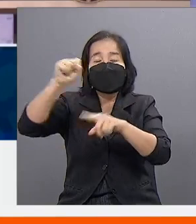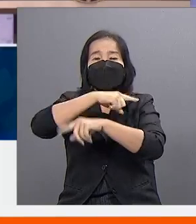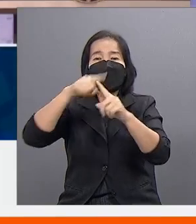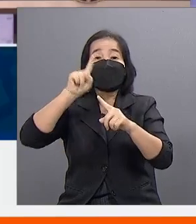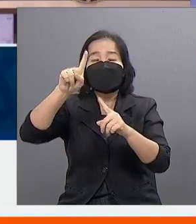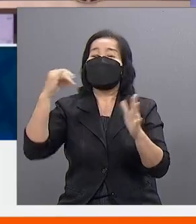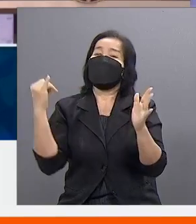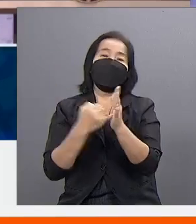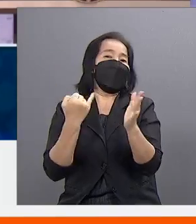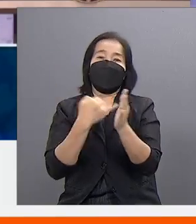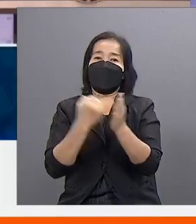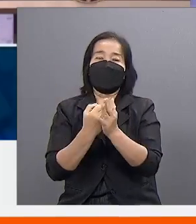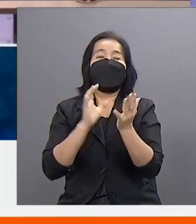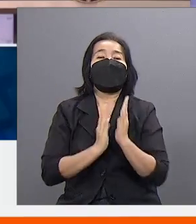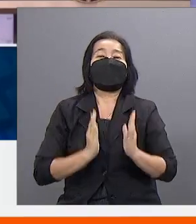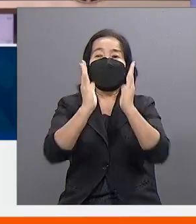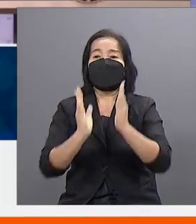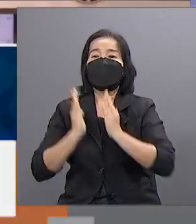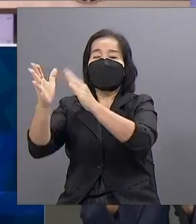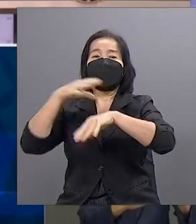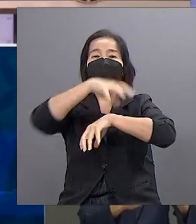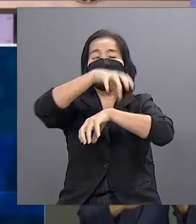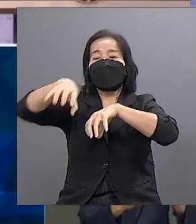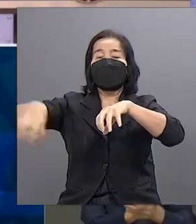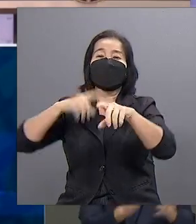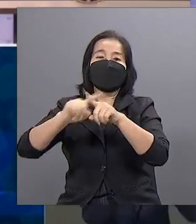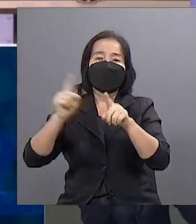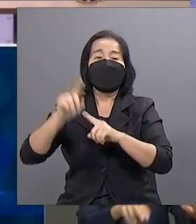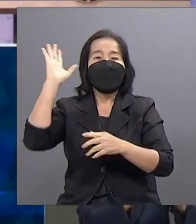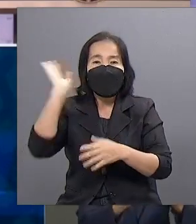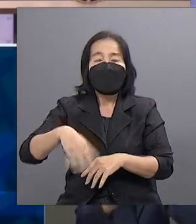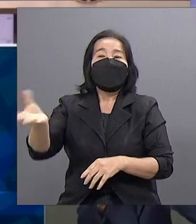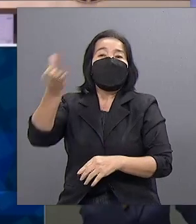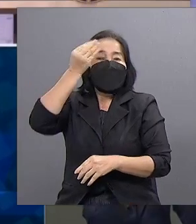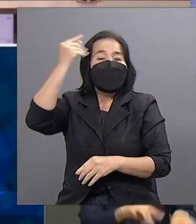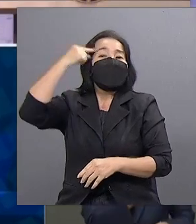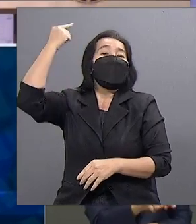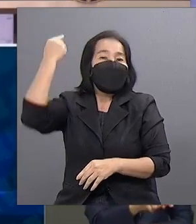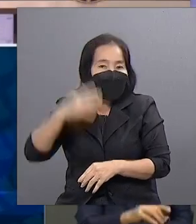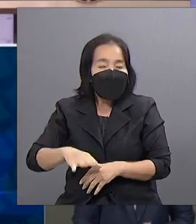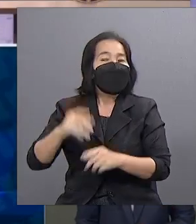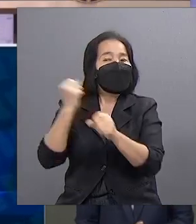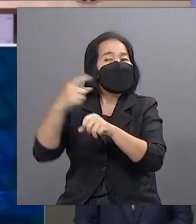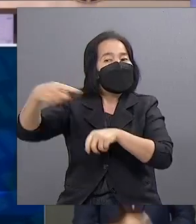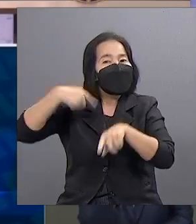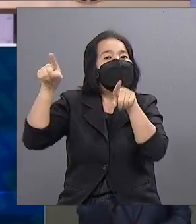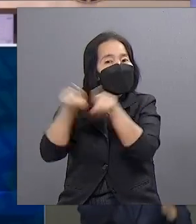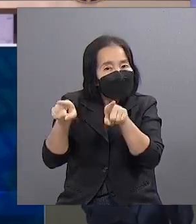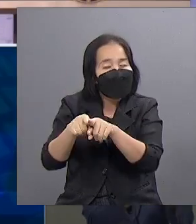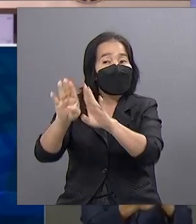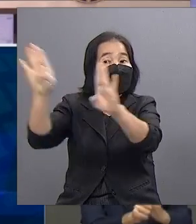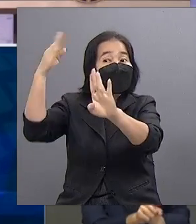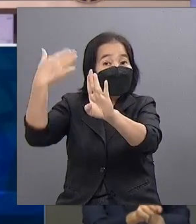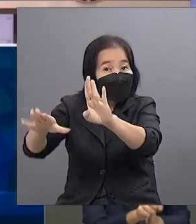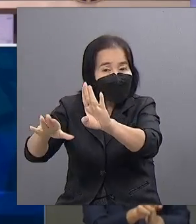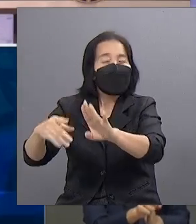ๆเพราะว่ามีการเรียนรู้จักสถานบริการประเภทเดียวกันที่อันไหนเป็นข้อที่ต้องปรับแก้